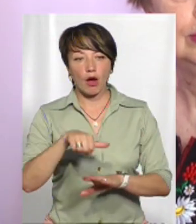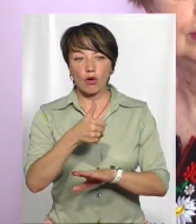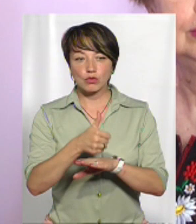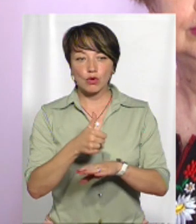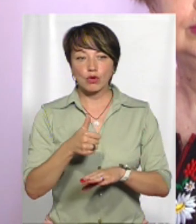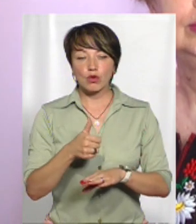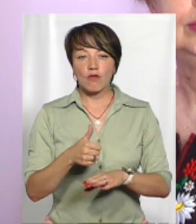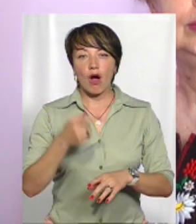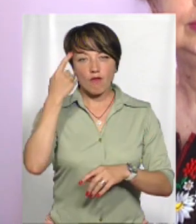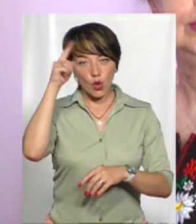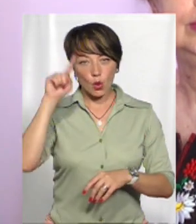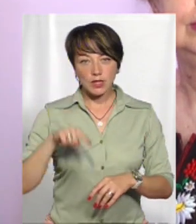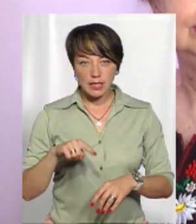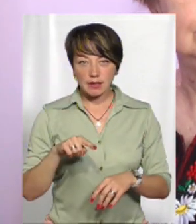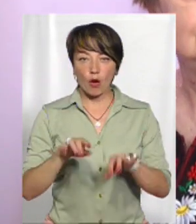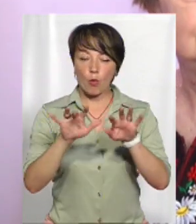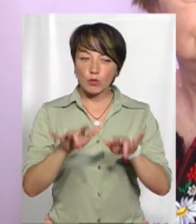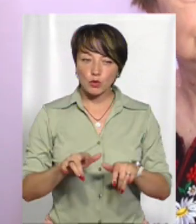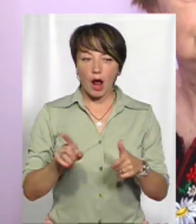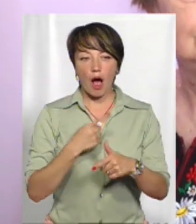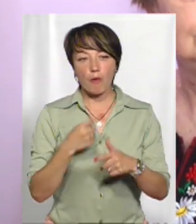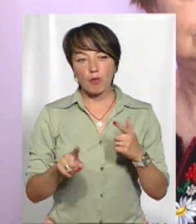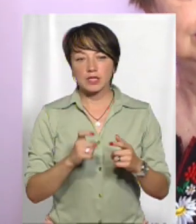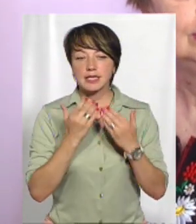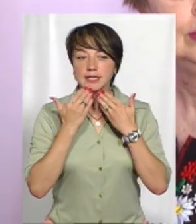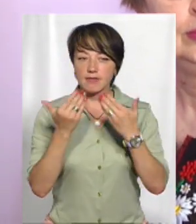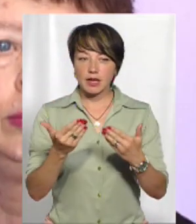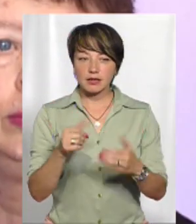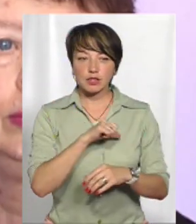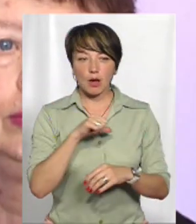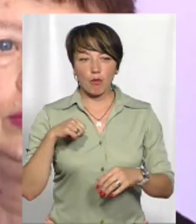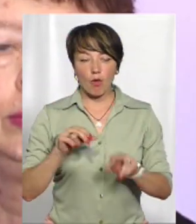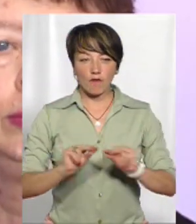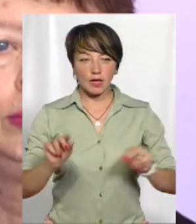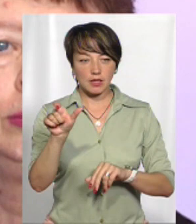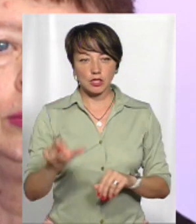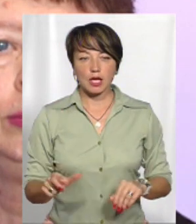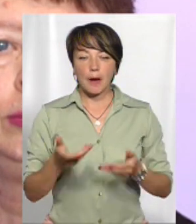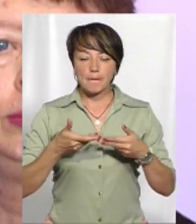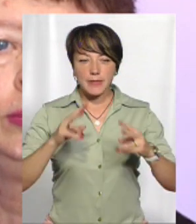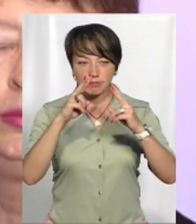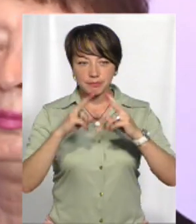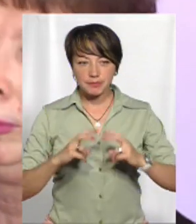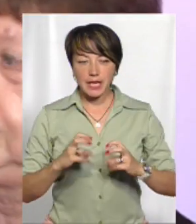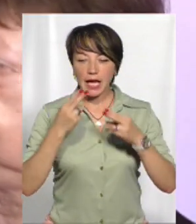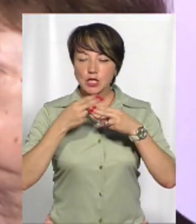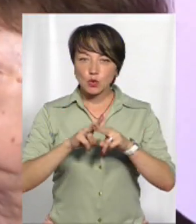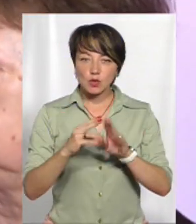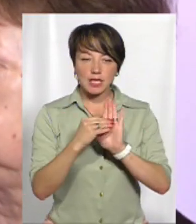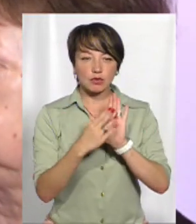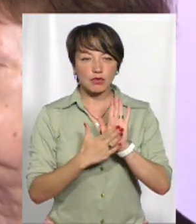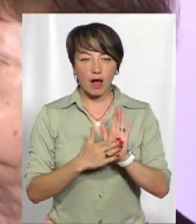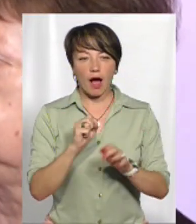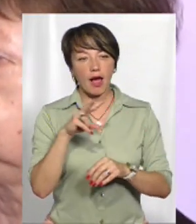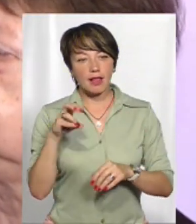володіння ортехніки або вже за зверненням до самого викладача. Ми розглядали інструкцію, щоб зареєструватися, але